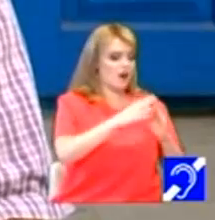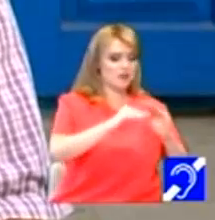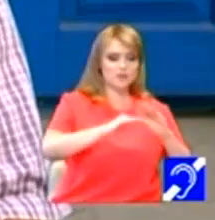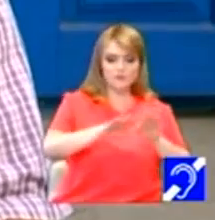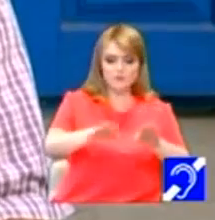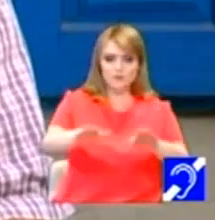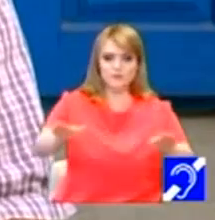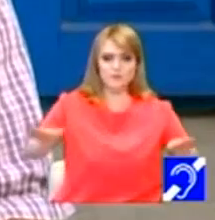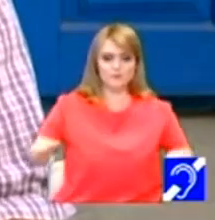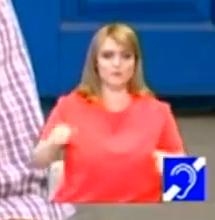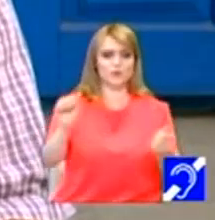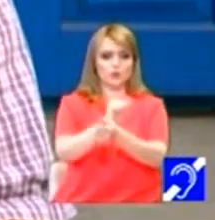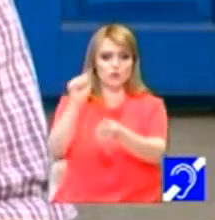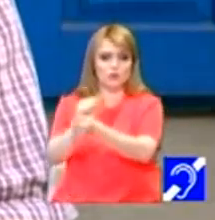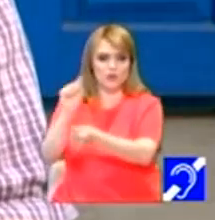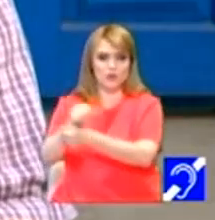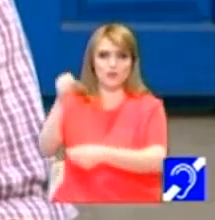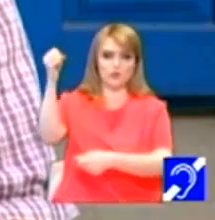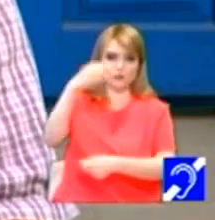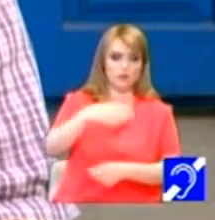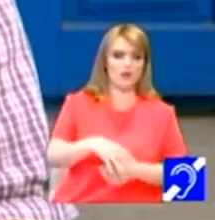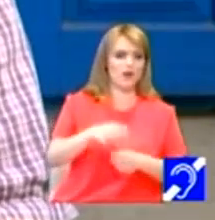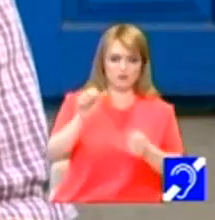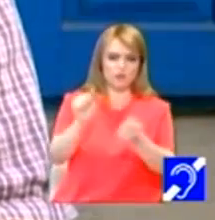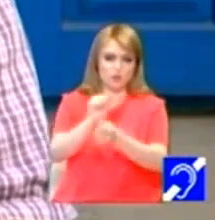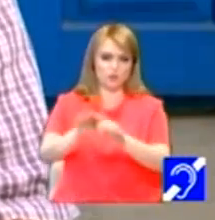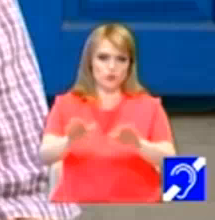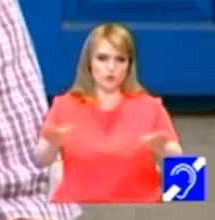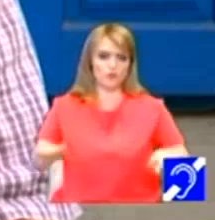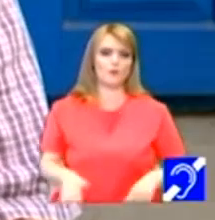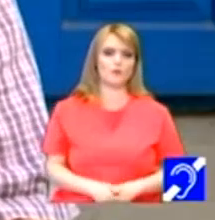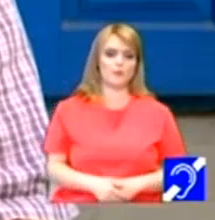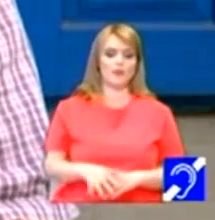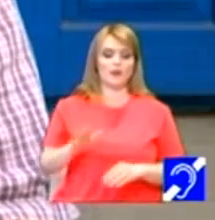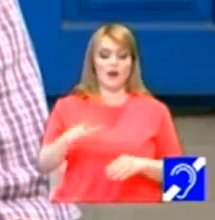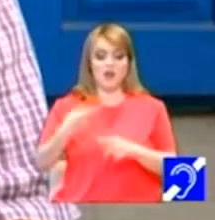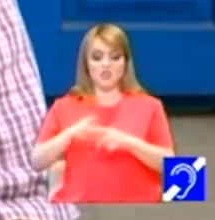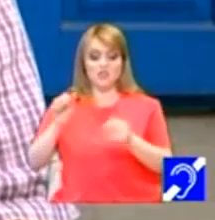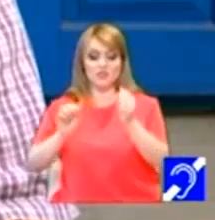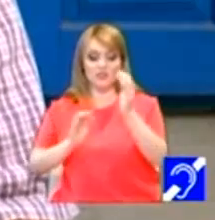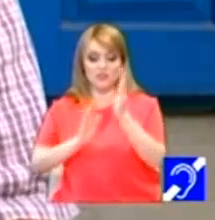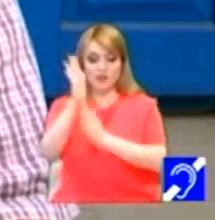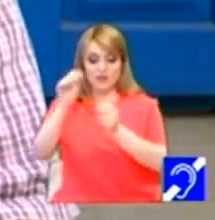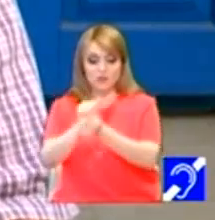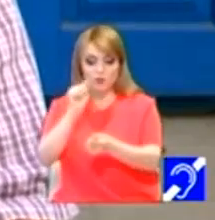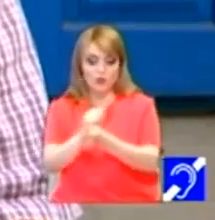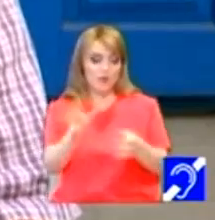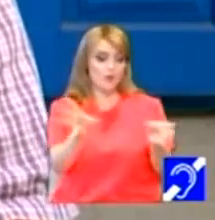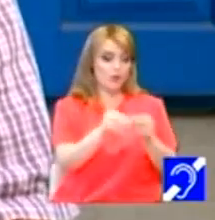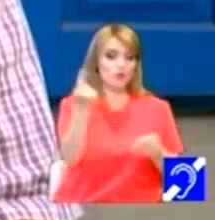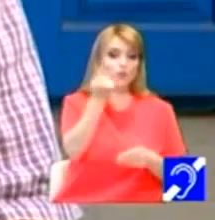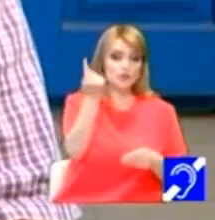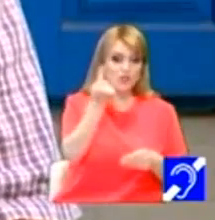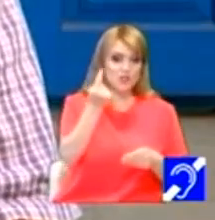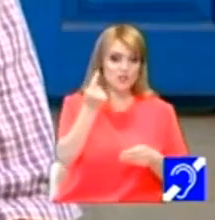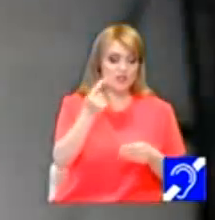o dădea la râșință și pune jumătate papără și jumătate grâu făcea tot. Și făcea așa un